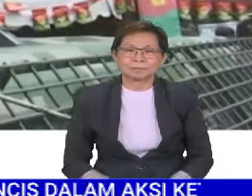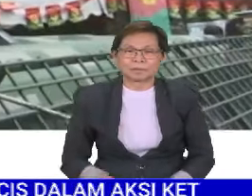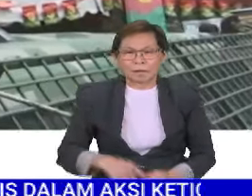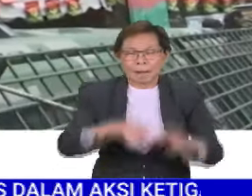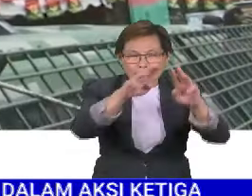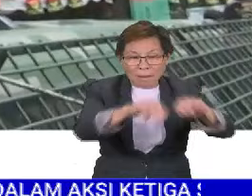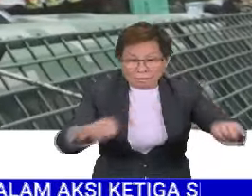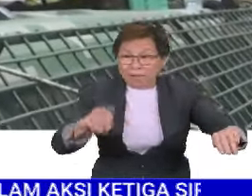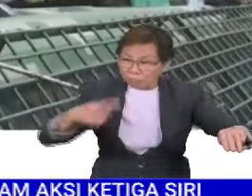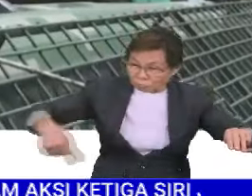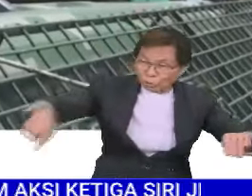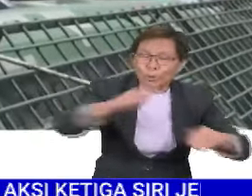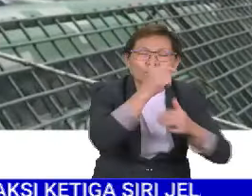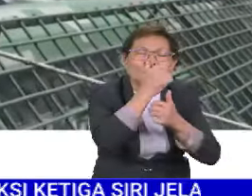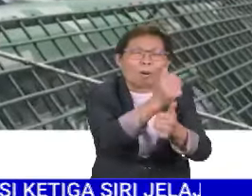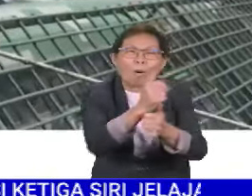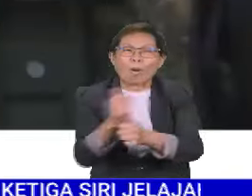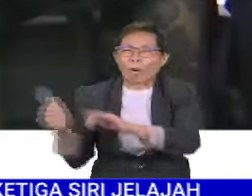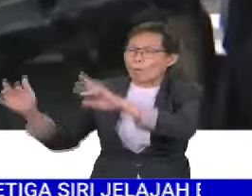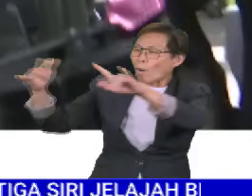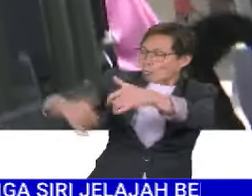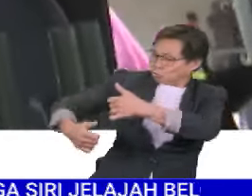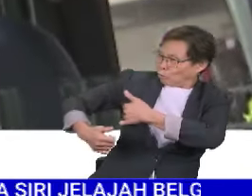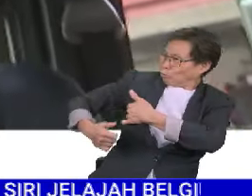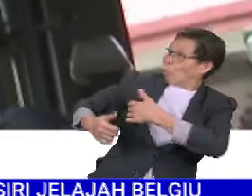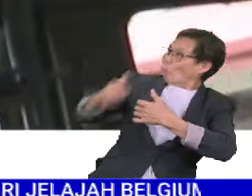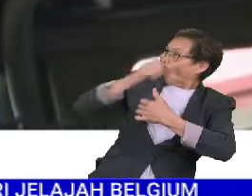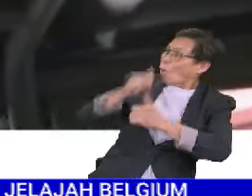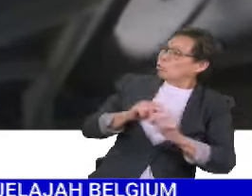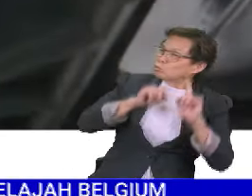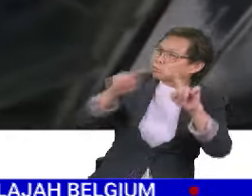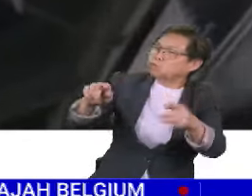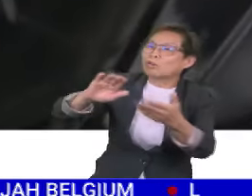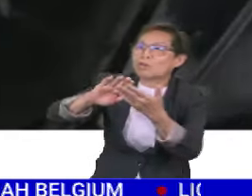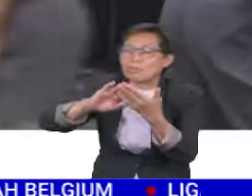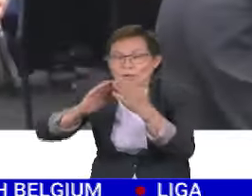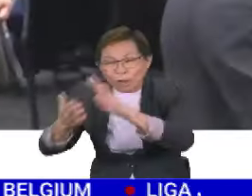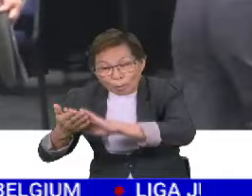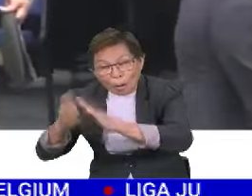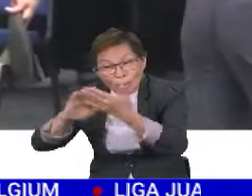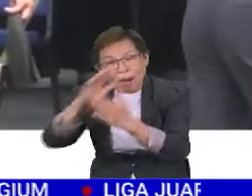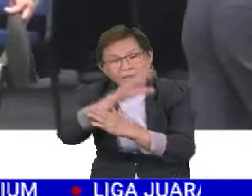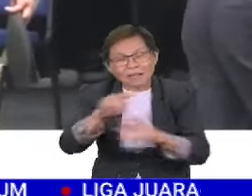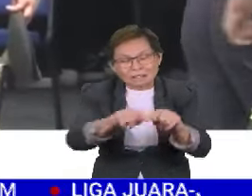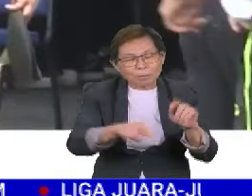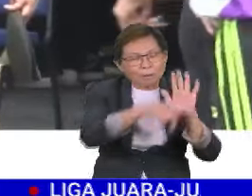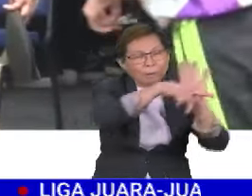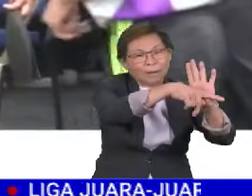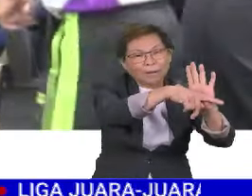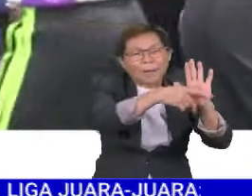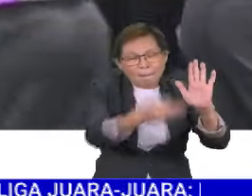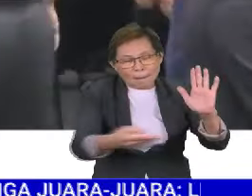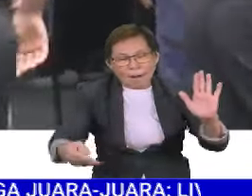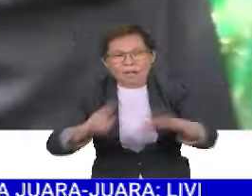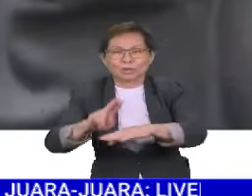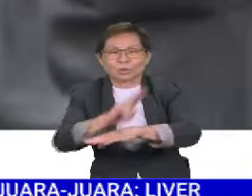Bagi pelajar, mereka teruja dengan kehadiran tentera darat turun padang mendekati komuniti di samping adanya ruang pameran aset yang